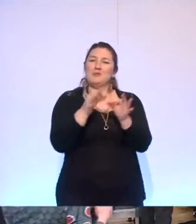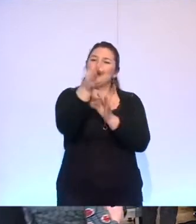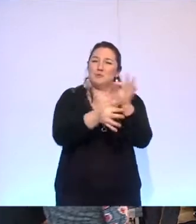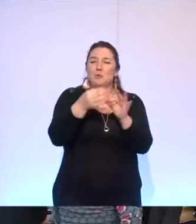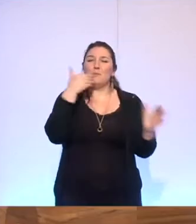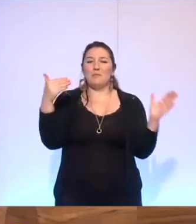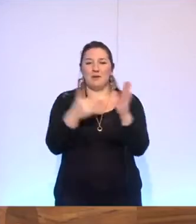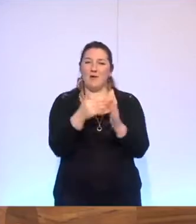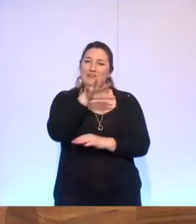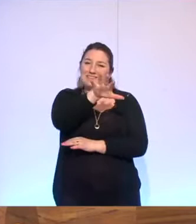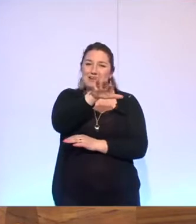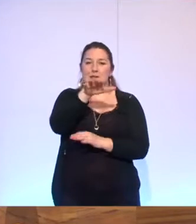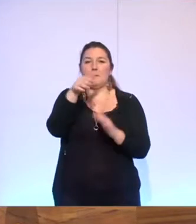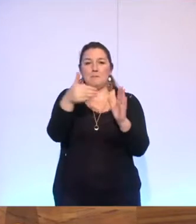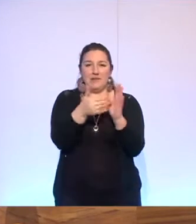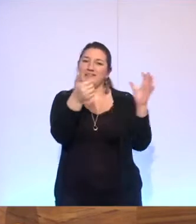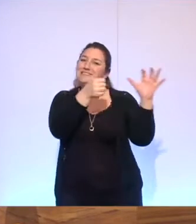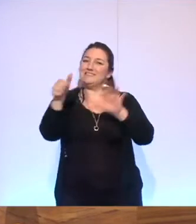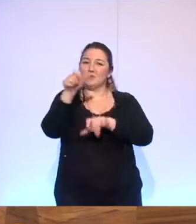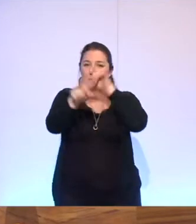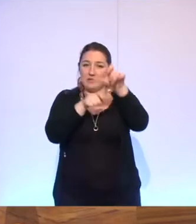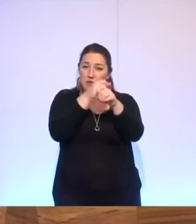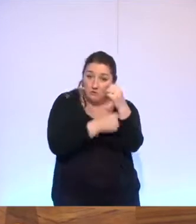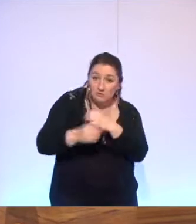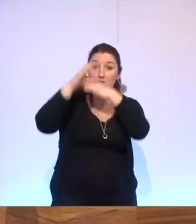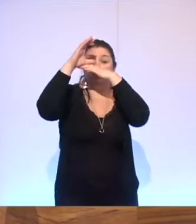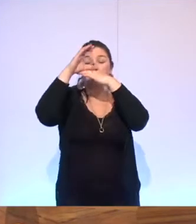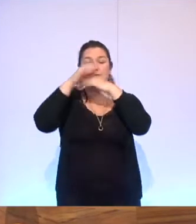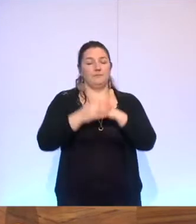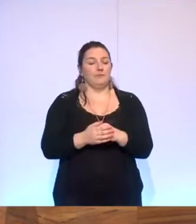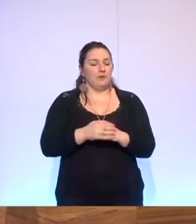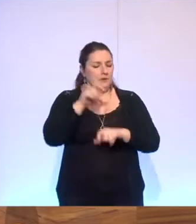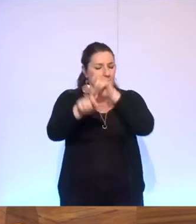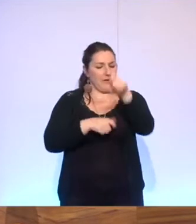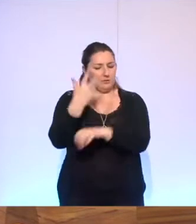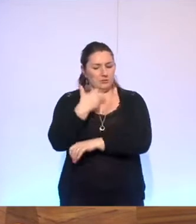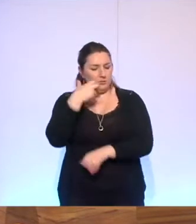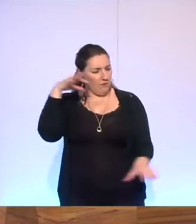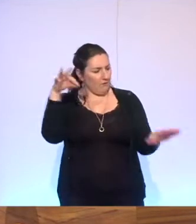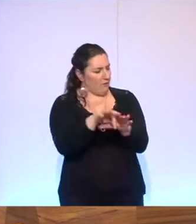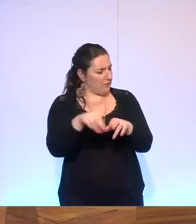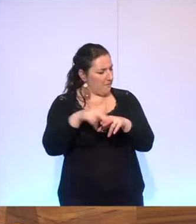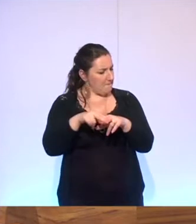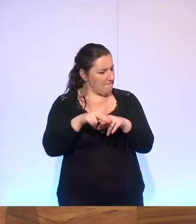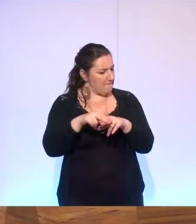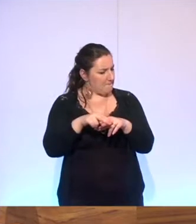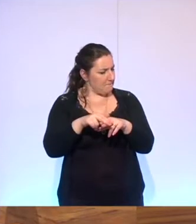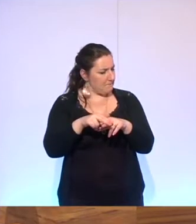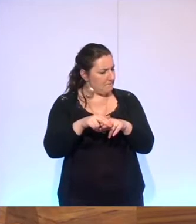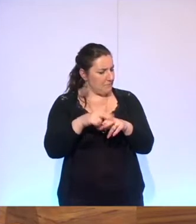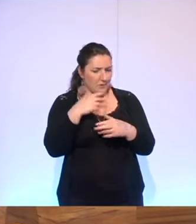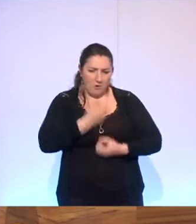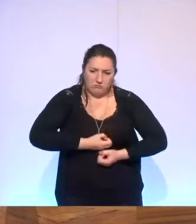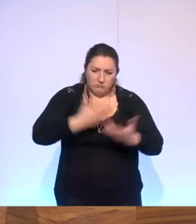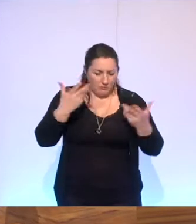votants de plus. Nous devons donc penser à tous ces citoyens qui n'ont pas voté, aux sans-voix, qui pourtant ont des